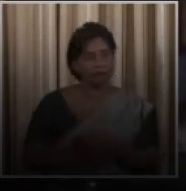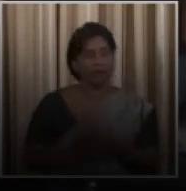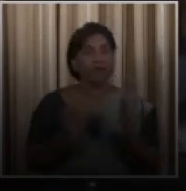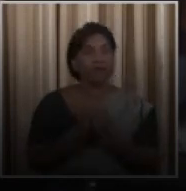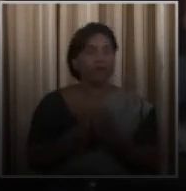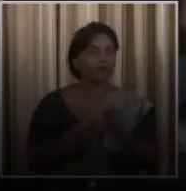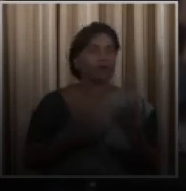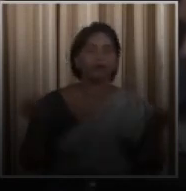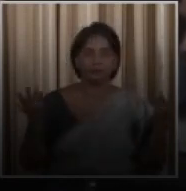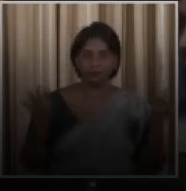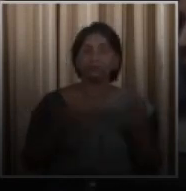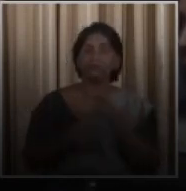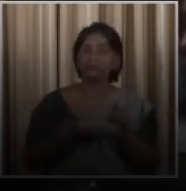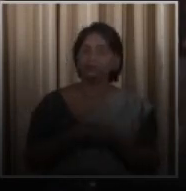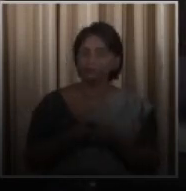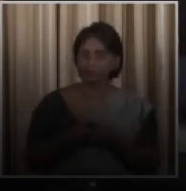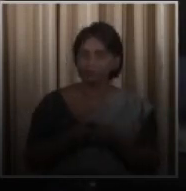වැඩක් කරන්නේ නැහැ. ඒක නිසා